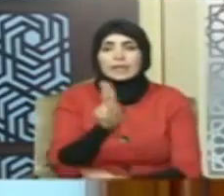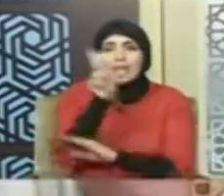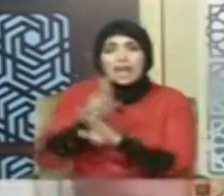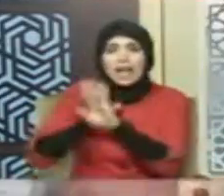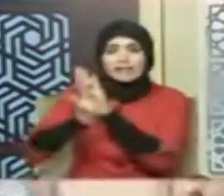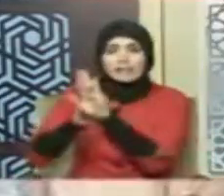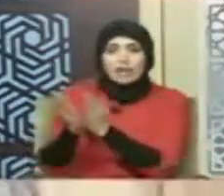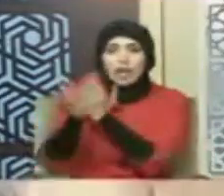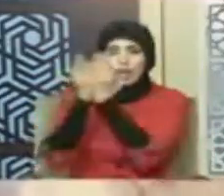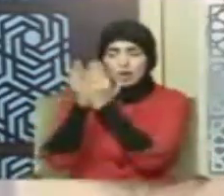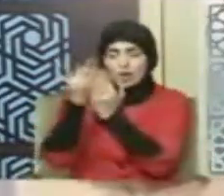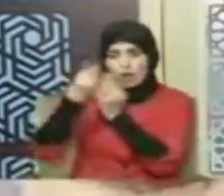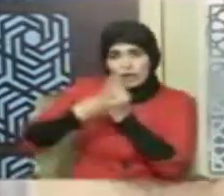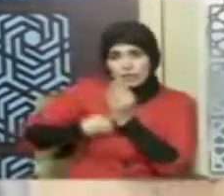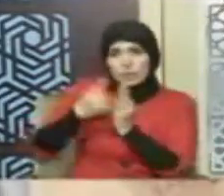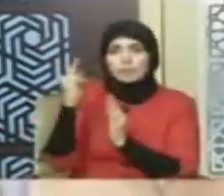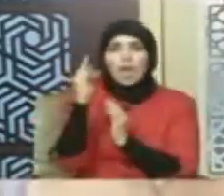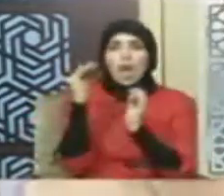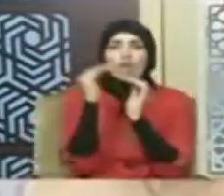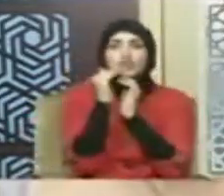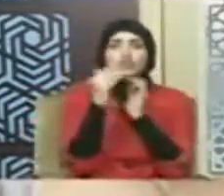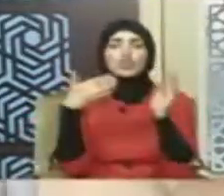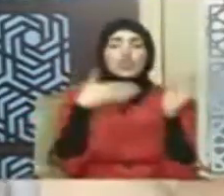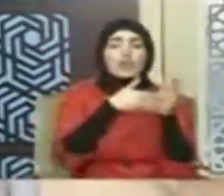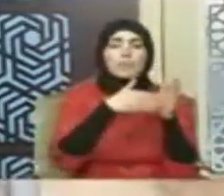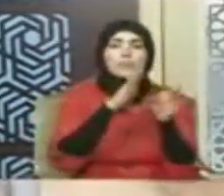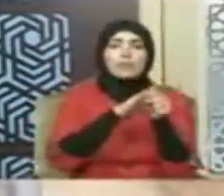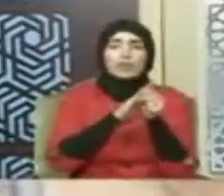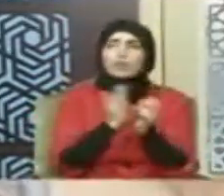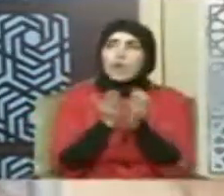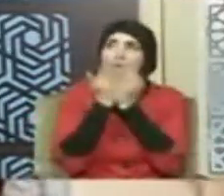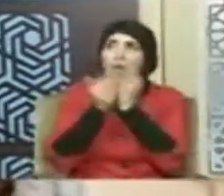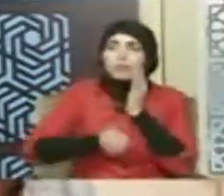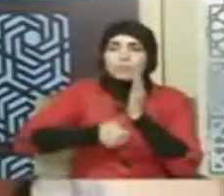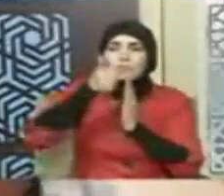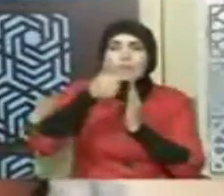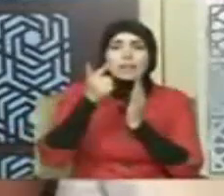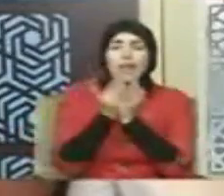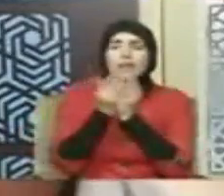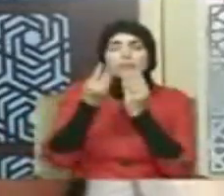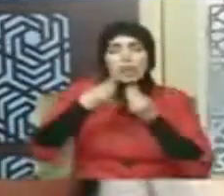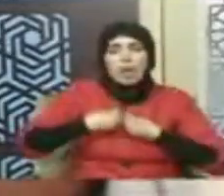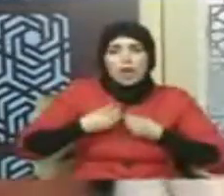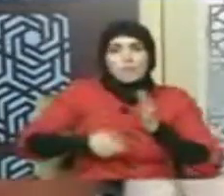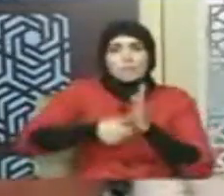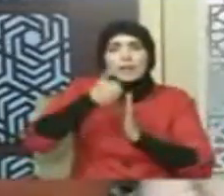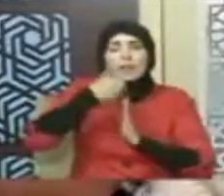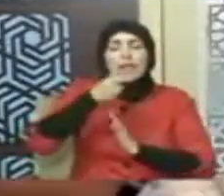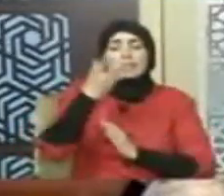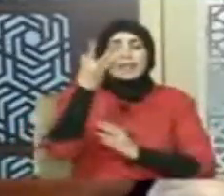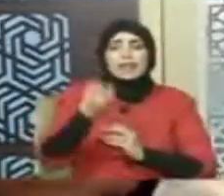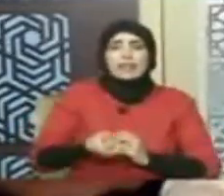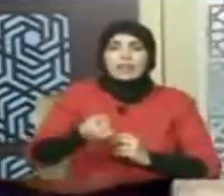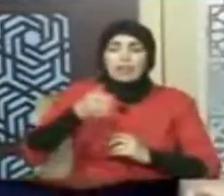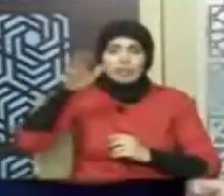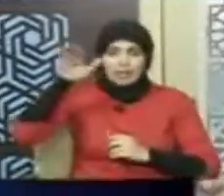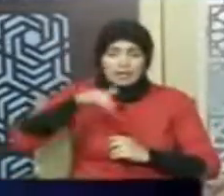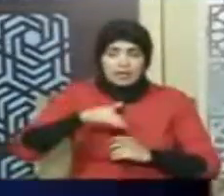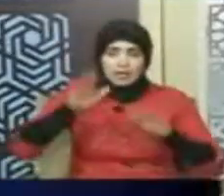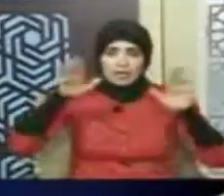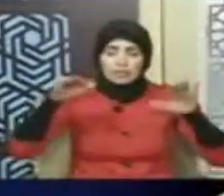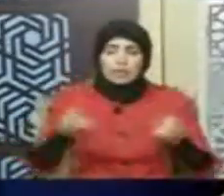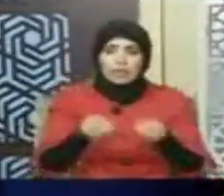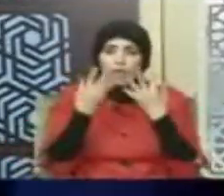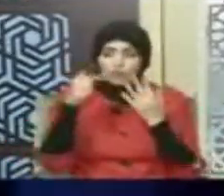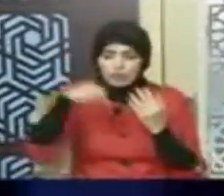يبلغني وإياكم العشر. اللهم بلغنا العشر، وبلغنا ليلة القدر، واجعلنا في هذا الشهر